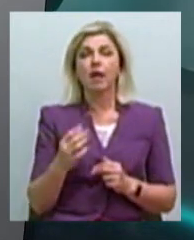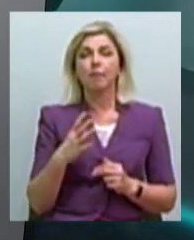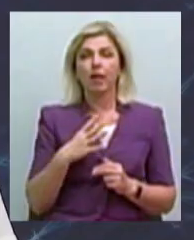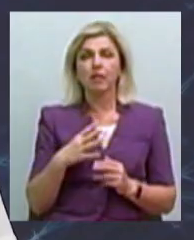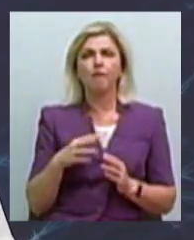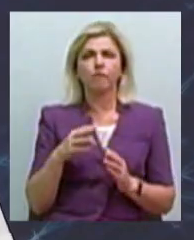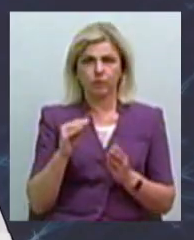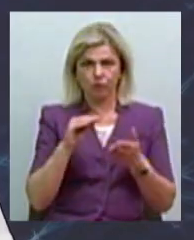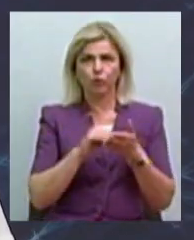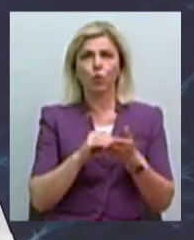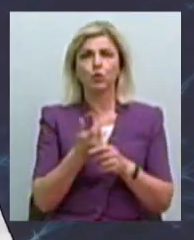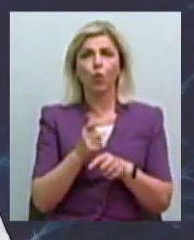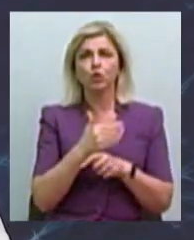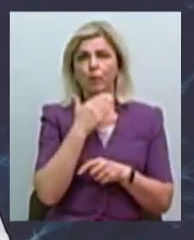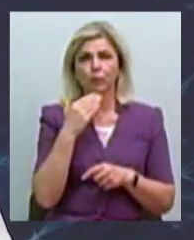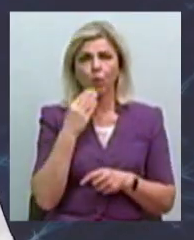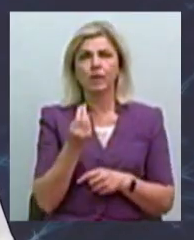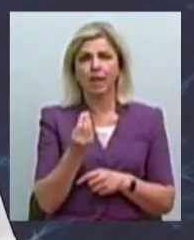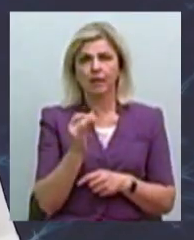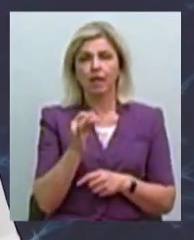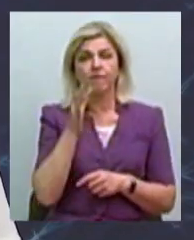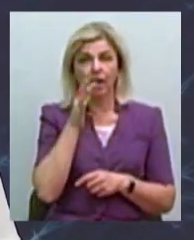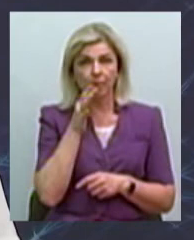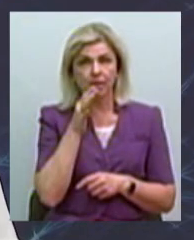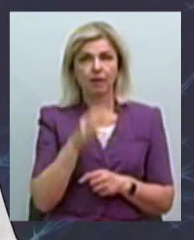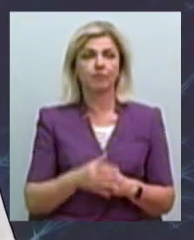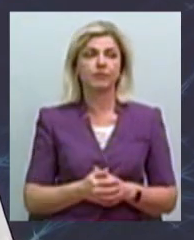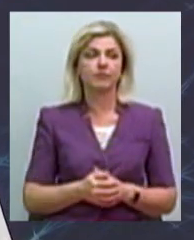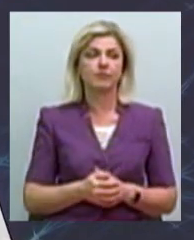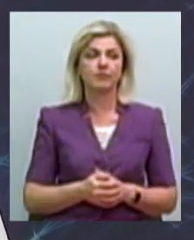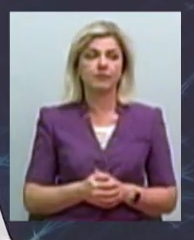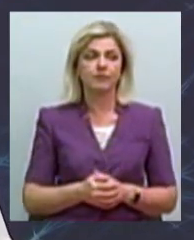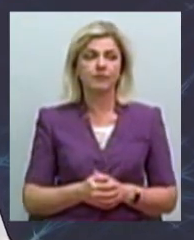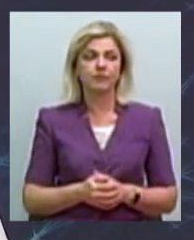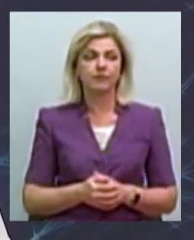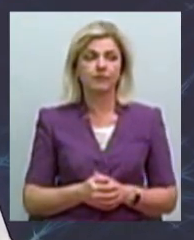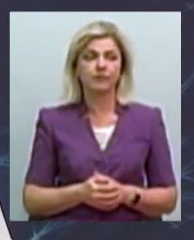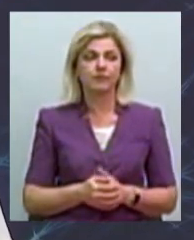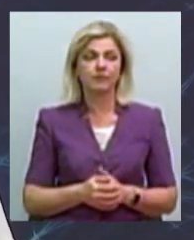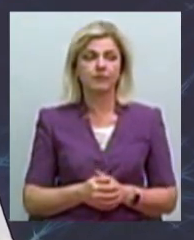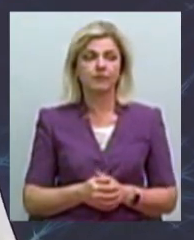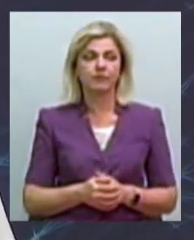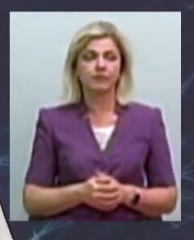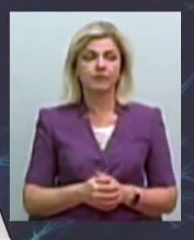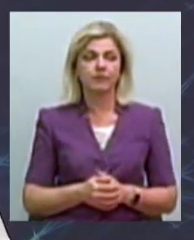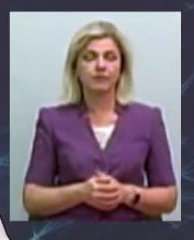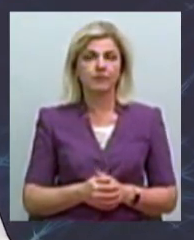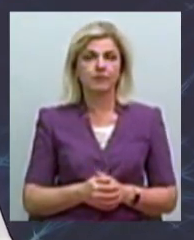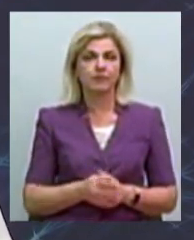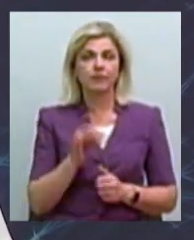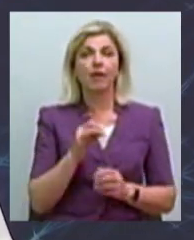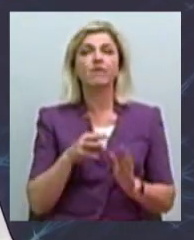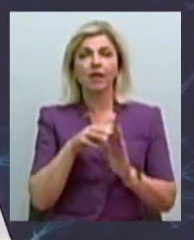вложено очень много денег и времени, и в имплементацию, да, вот, во внедрение его